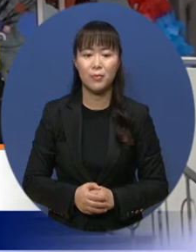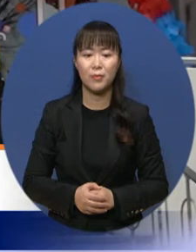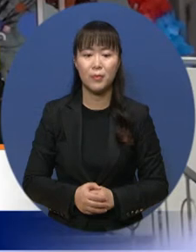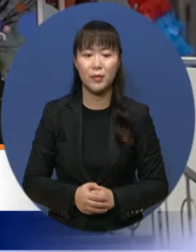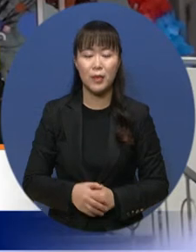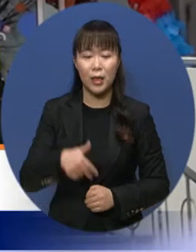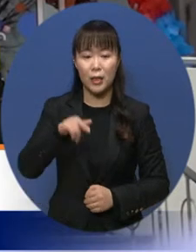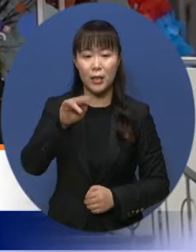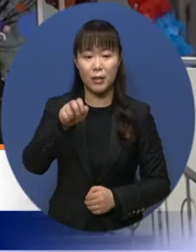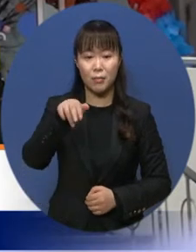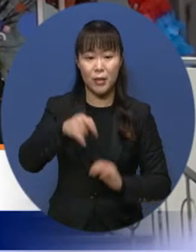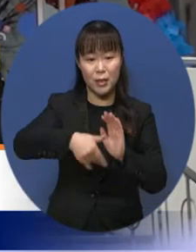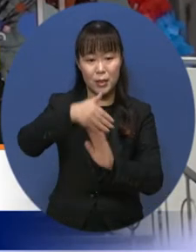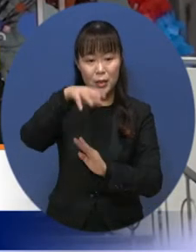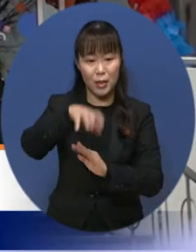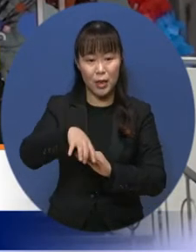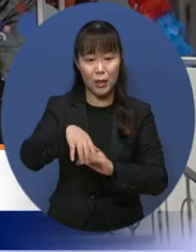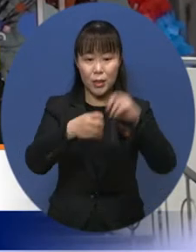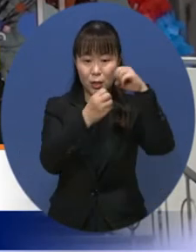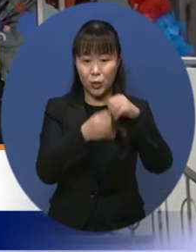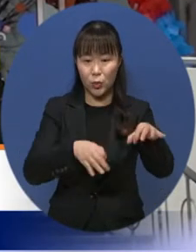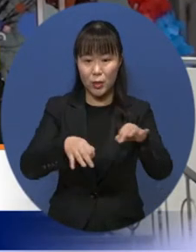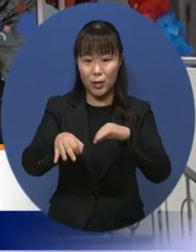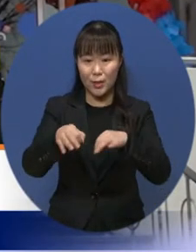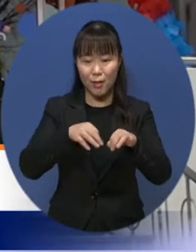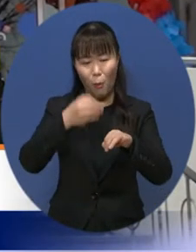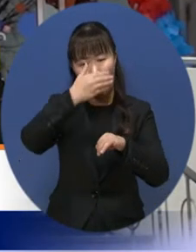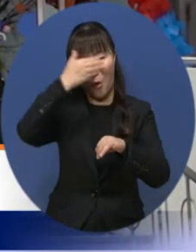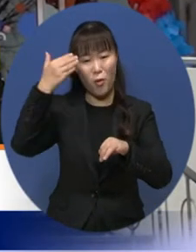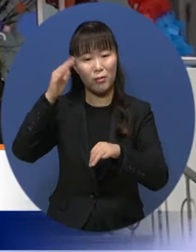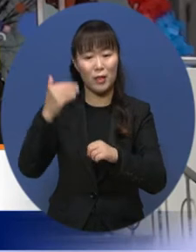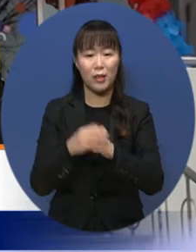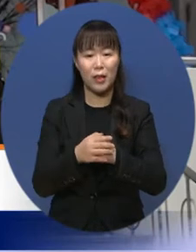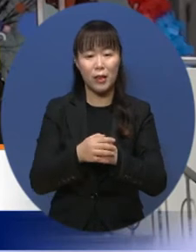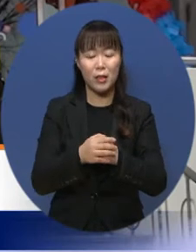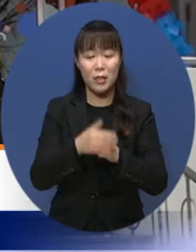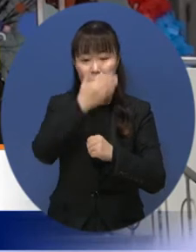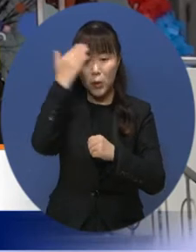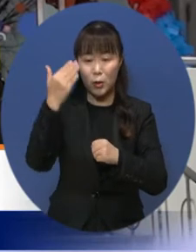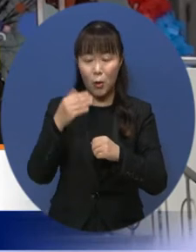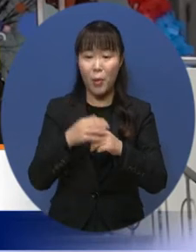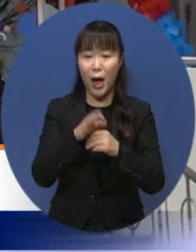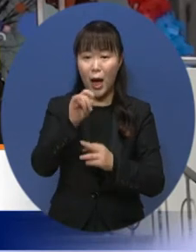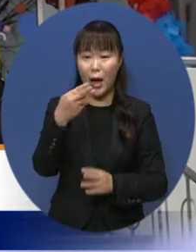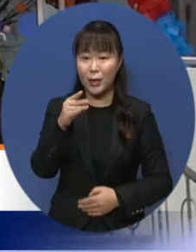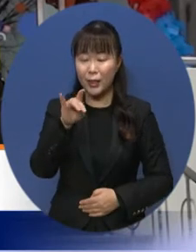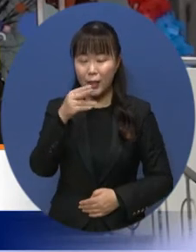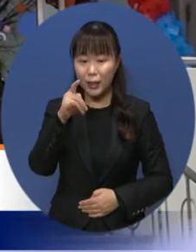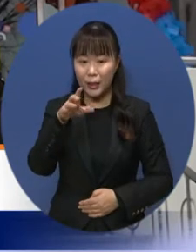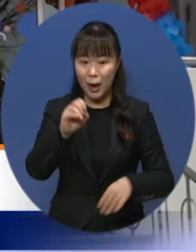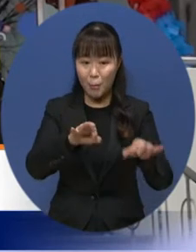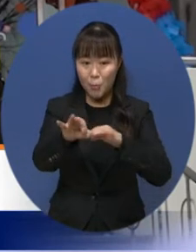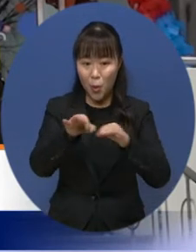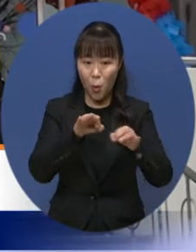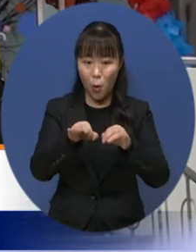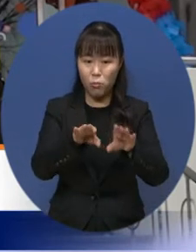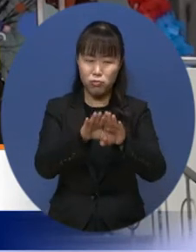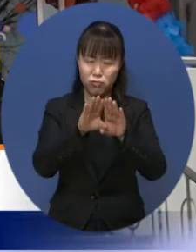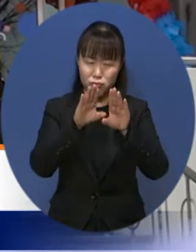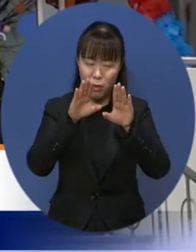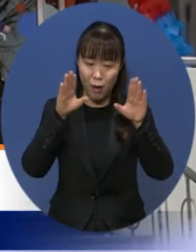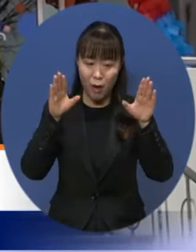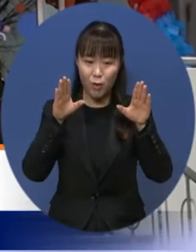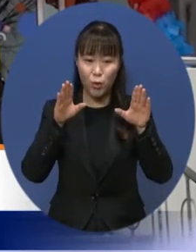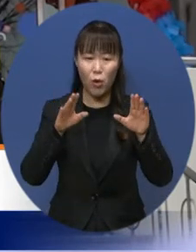김제시의 전통시장이 젊어졌습니다. 청년몰 아리랑이 개장하며 상권의 활기를 불어넣었는데요.